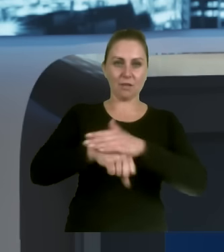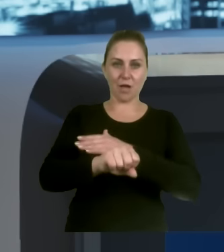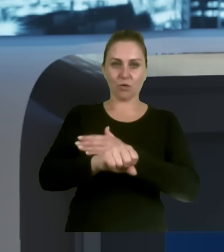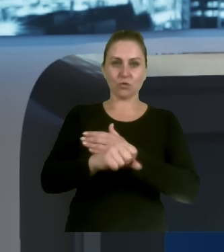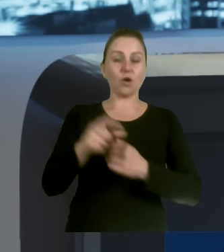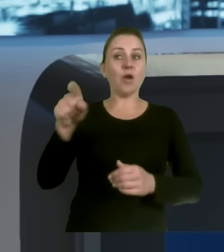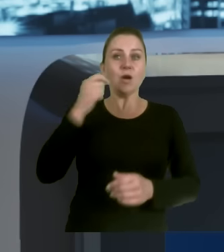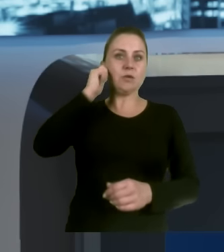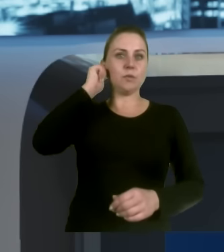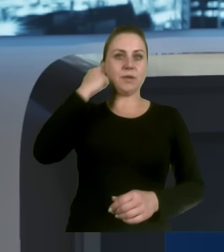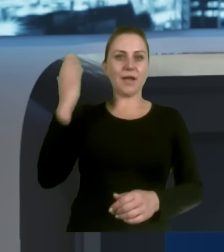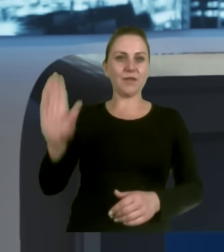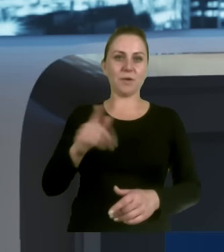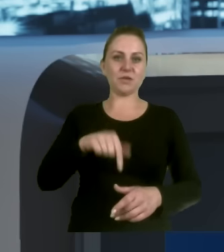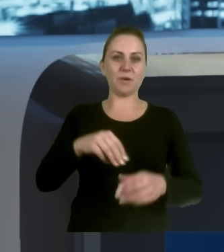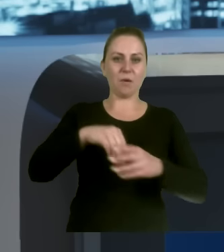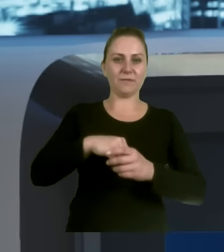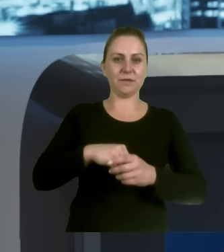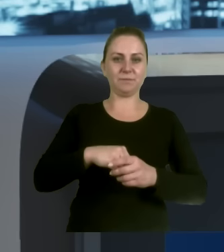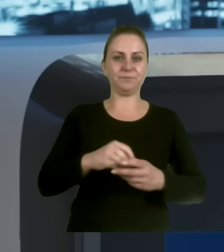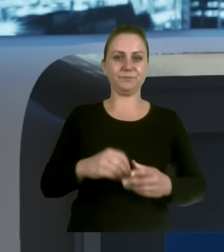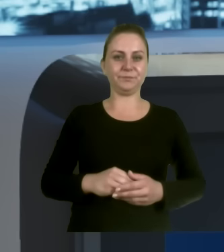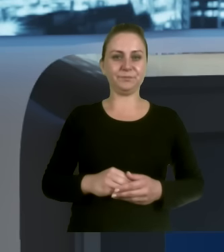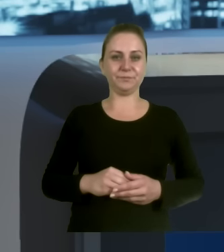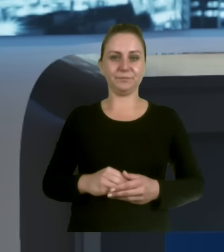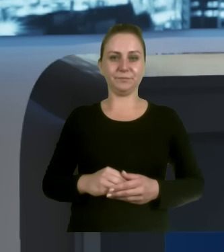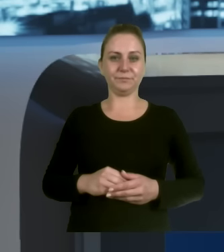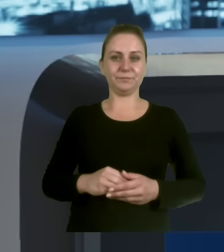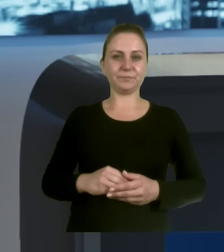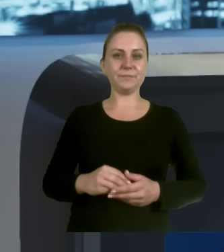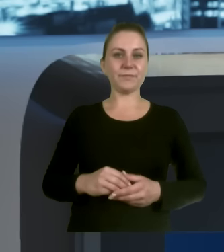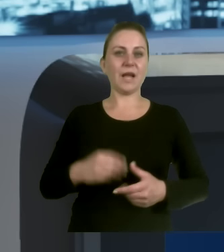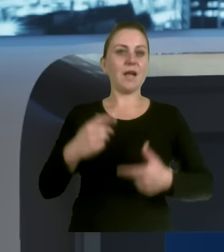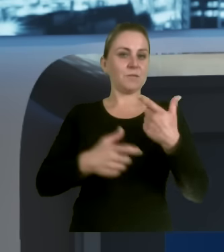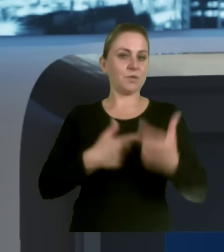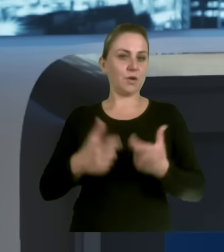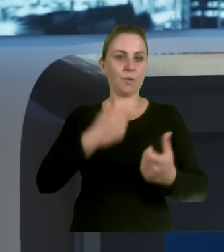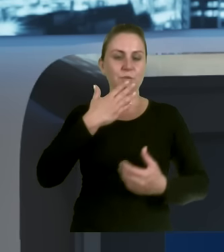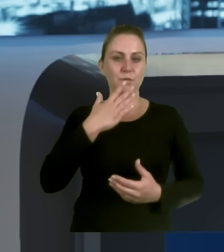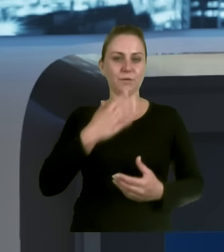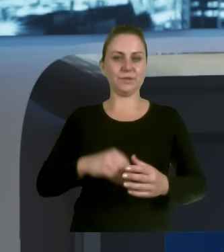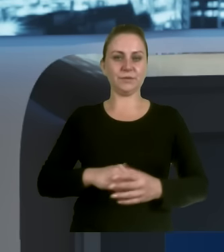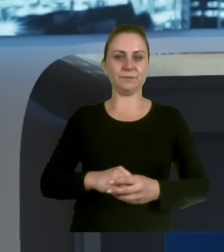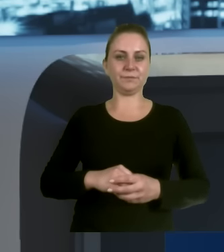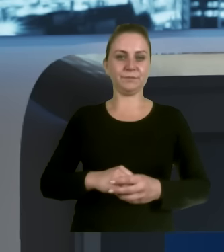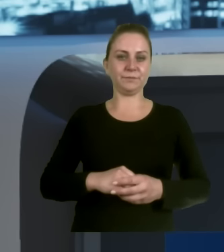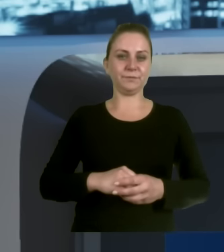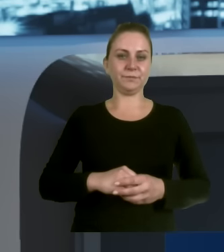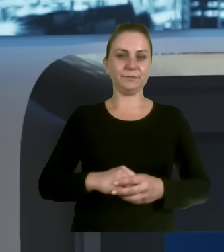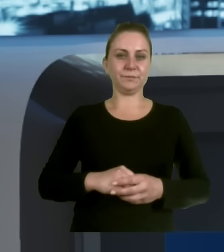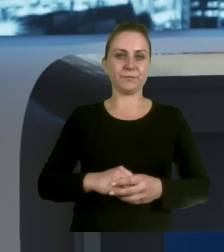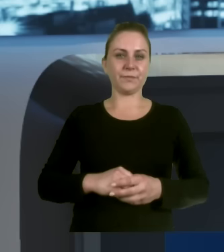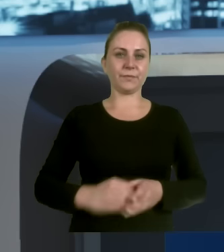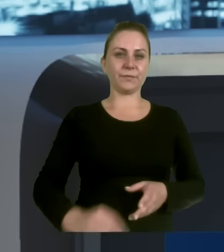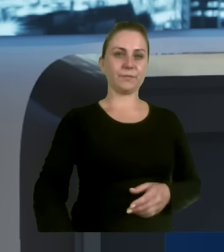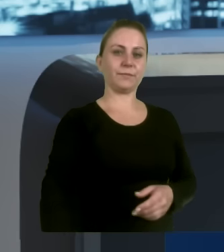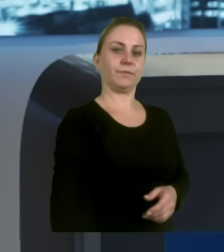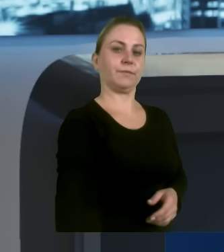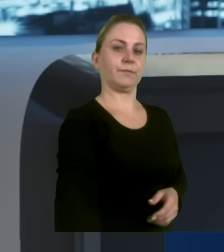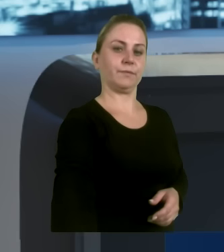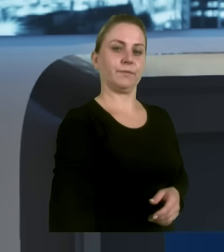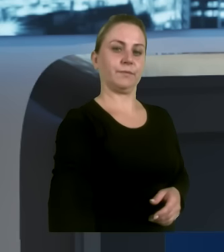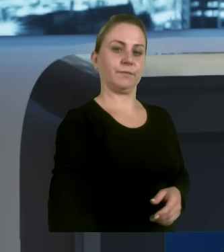których lekarze podpisali klauzulę sumienia. Ale jak sama Leszczyna nie ma sumienia, więc trudno jej się dziwić. Sumienie